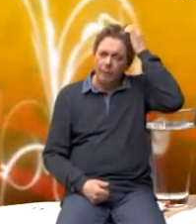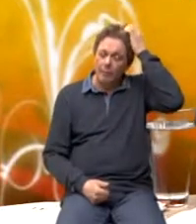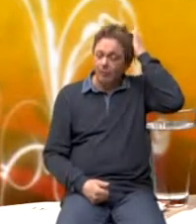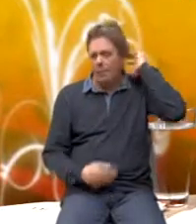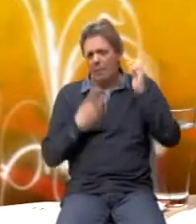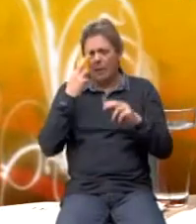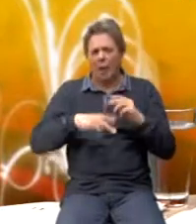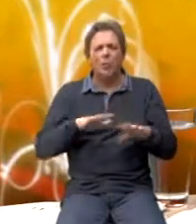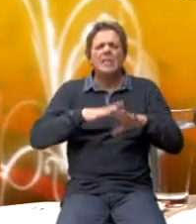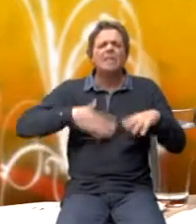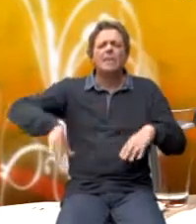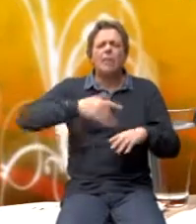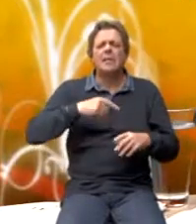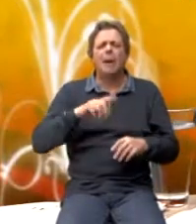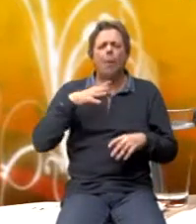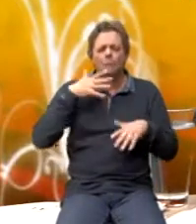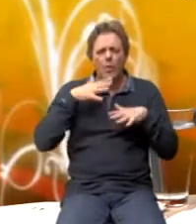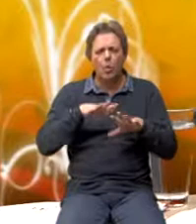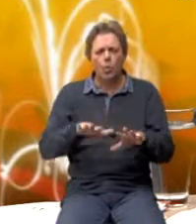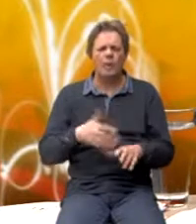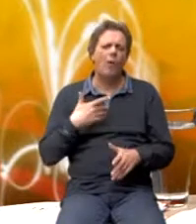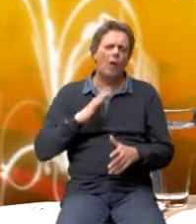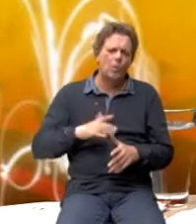ljudi. Sigurna sam da i ovaj gospodin